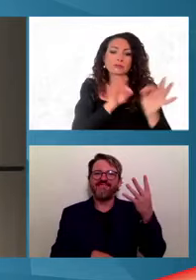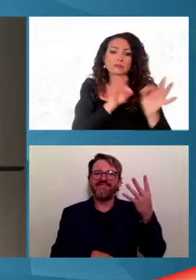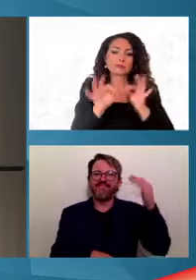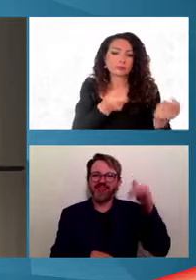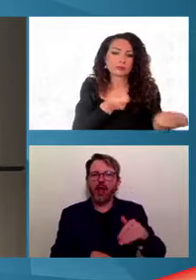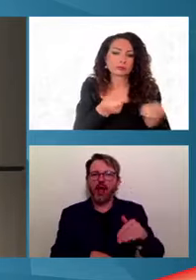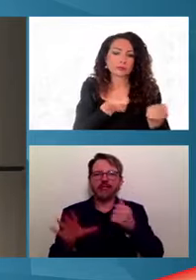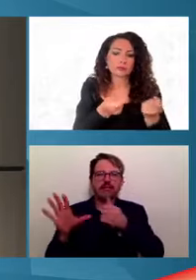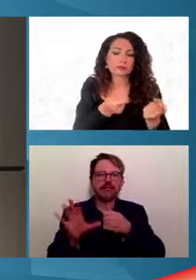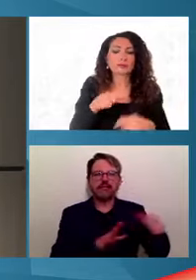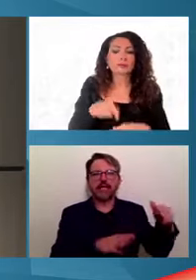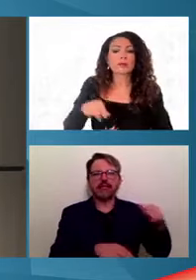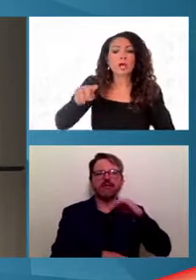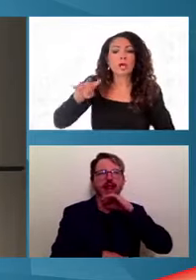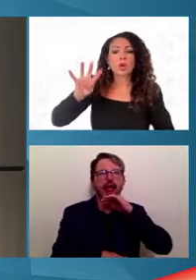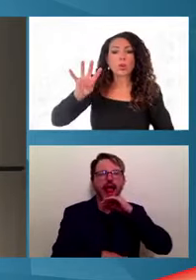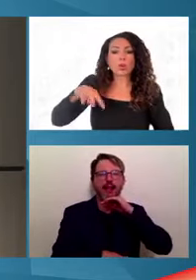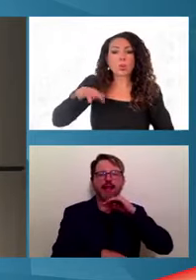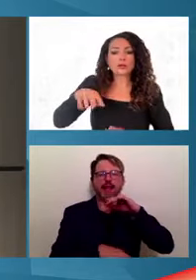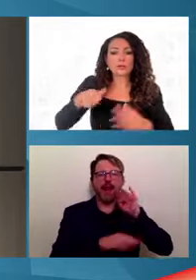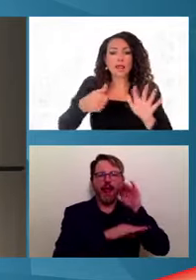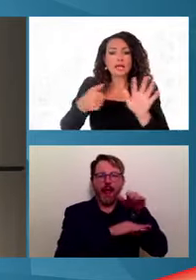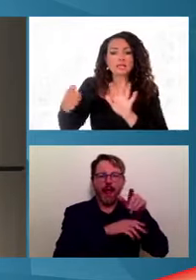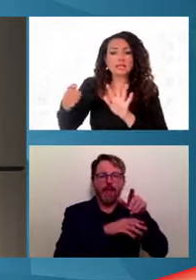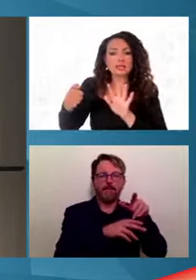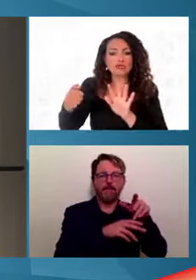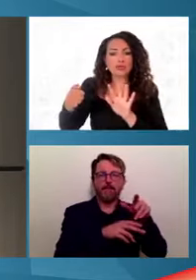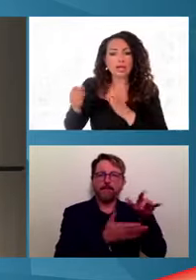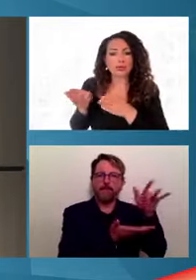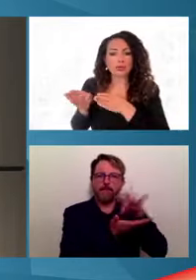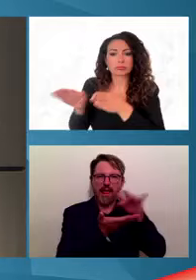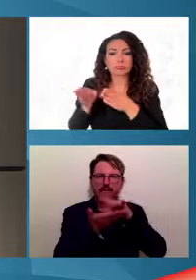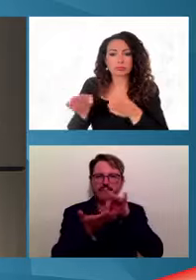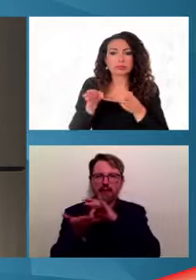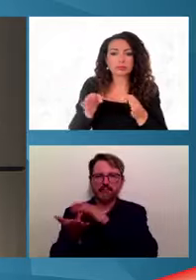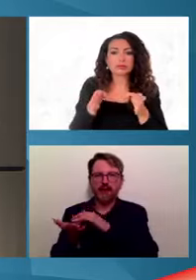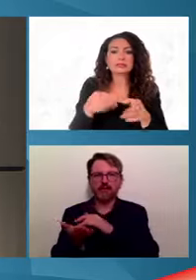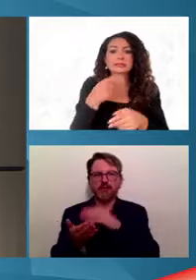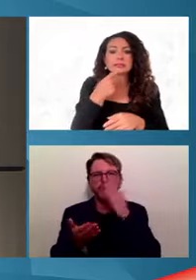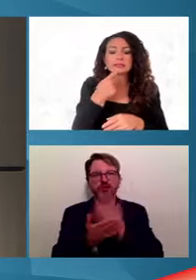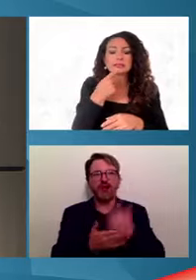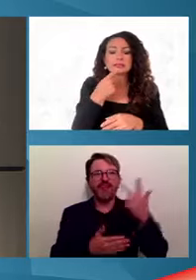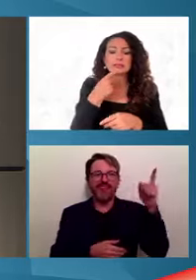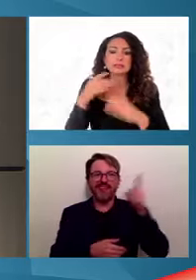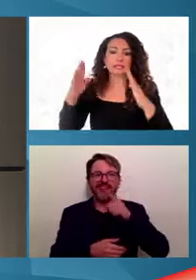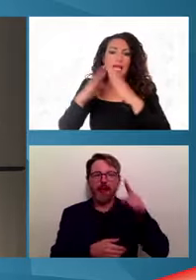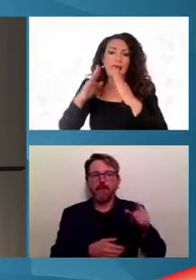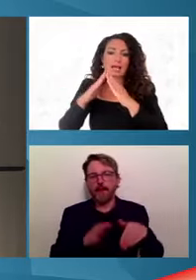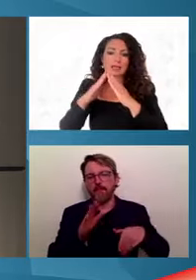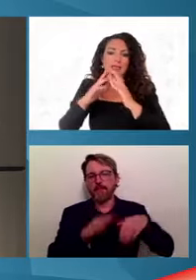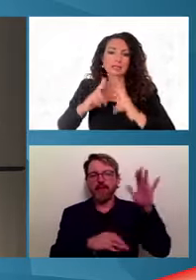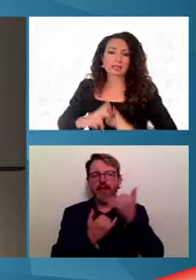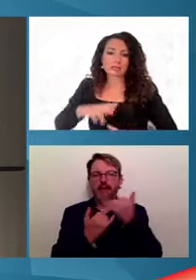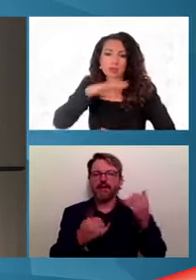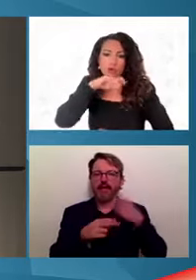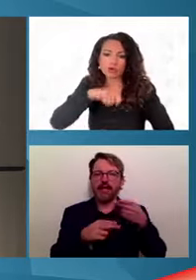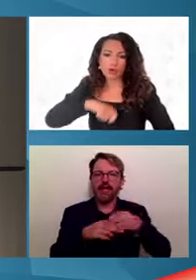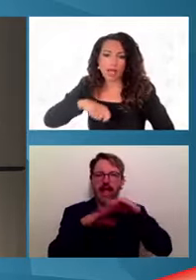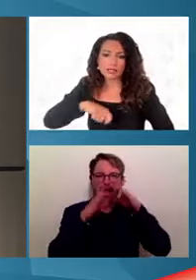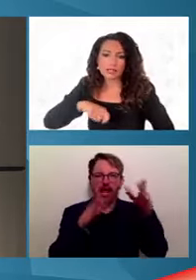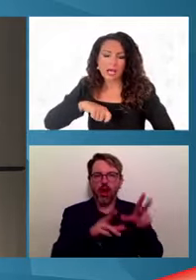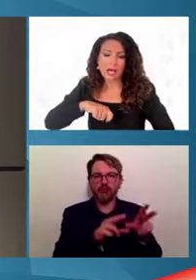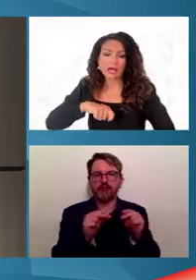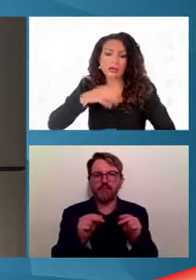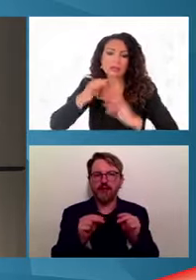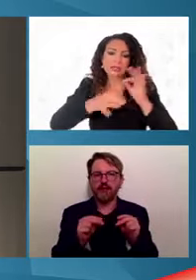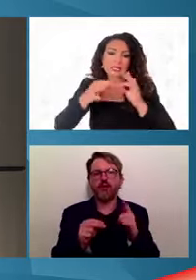4600 Seniorenwohnheimplätze. Das heißt, wir schon einmal dreimal mehr als Sanitätsbetten zur Verfügung stehen und ein Drittel der Bevölkerung